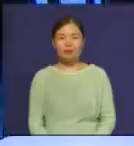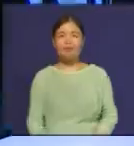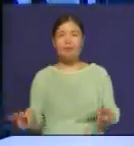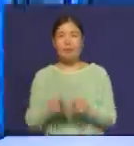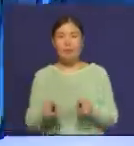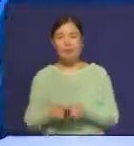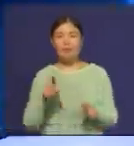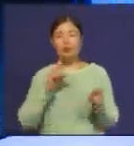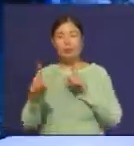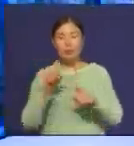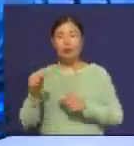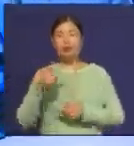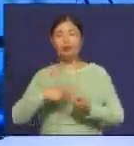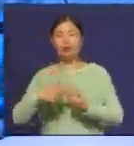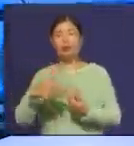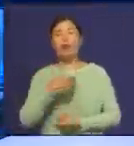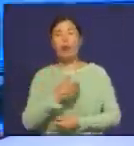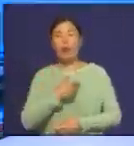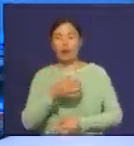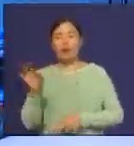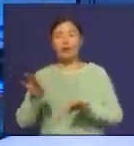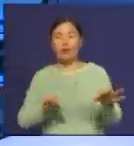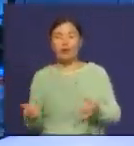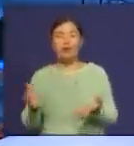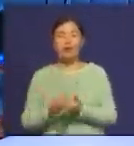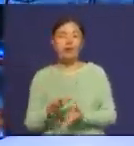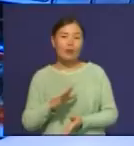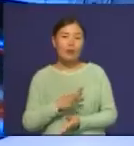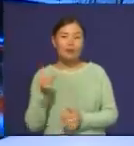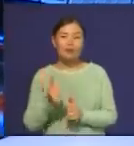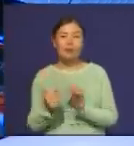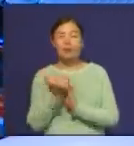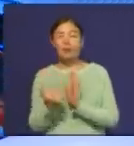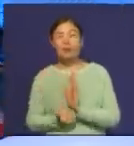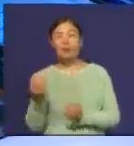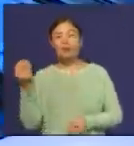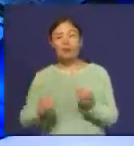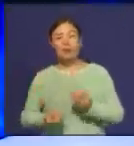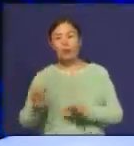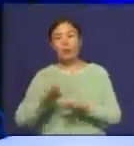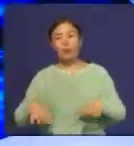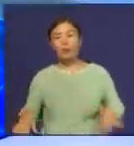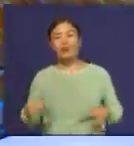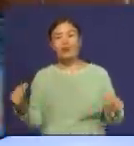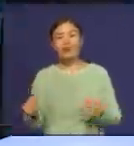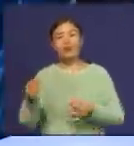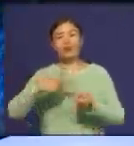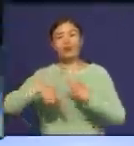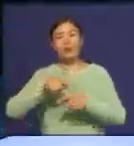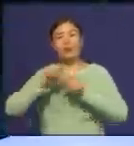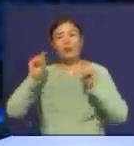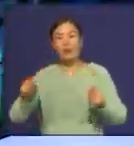Сондай-ақ жиында кәсіпкер боламын атты пилоттық жоба таныстырылды. Бағдарлама әртүрлі ойындар арқылы оқушылардың бизнесті жүргізу